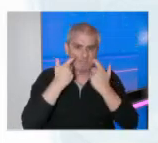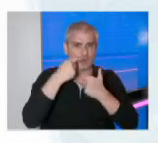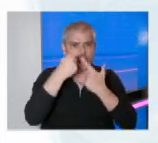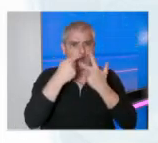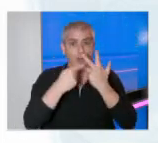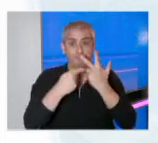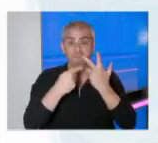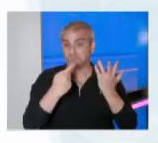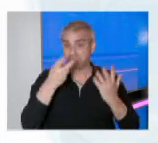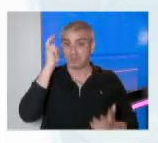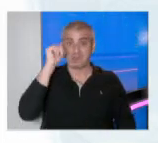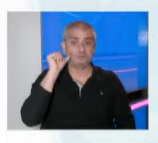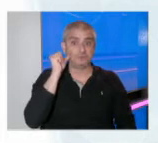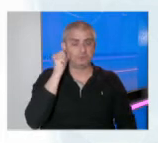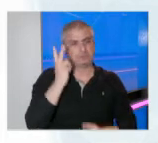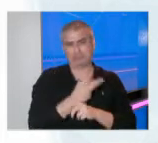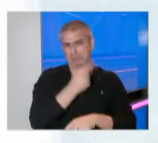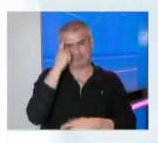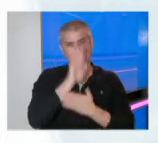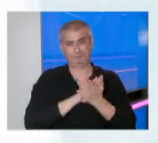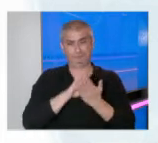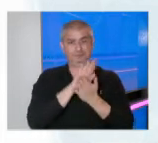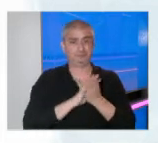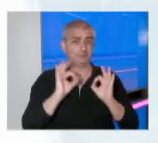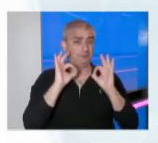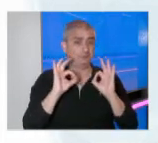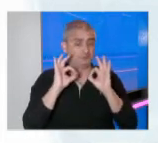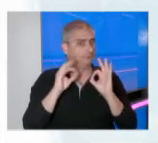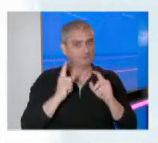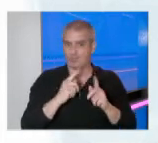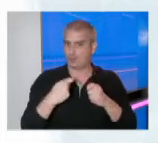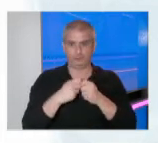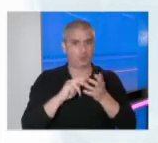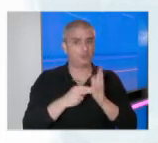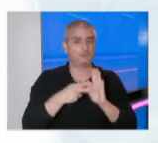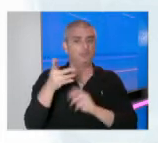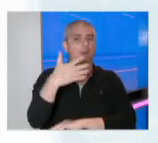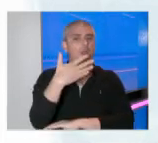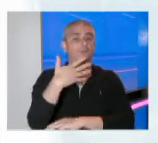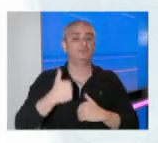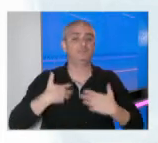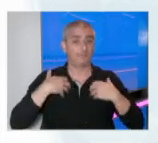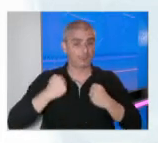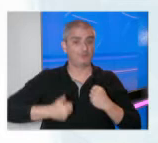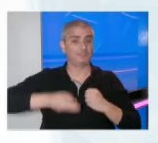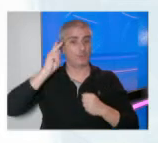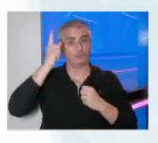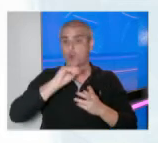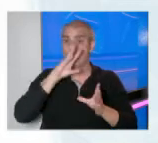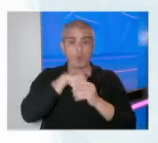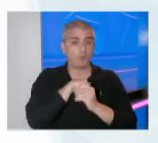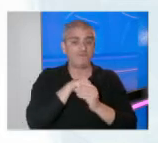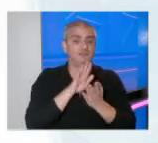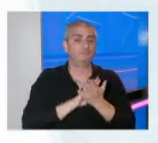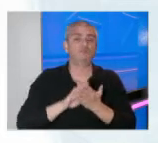אבטחה וכו'. גנץ ואשכנזי כרגיל לא ידעו. זה לא עניין פוליטי אלא לאומי, ושר הביטחון ושר החוץ